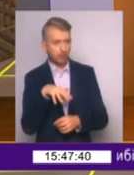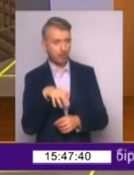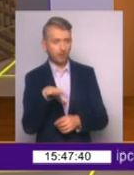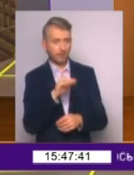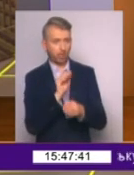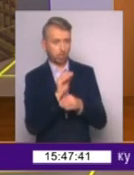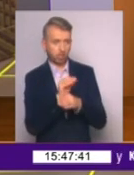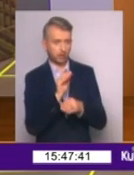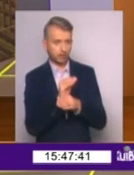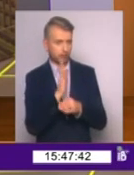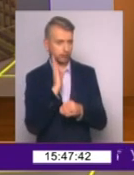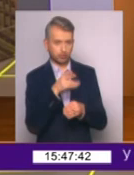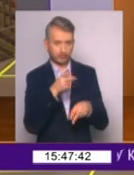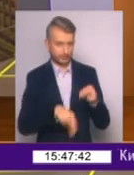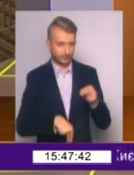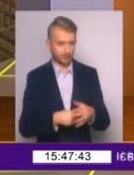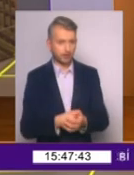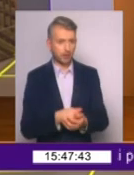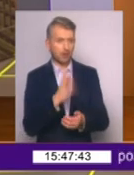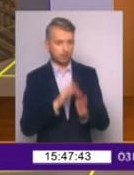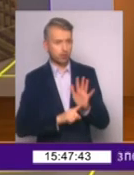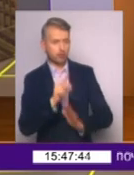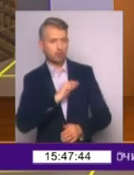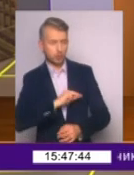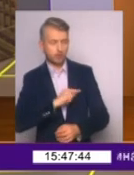це повністю почне вже працювати, і ми побачимо